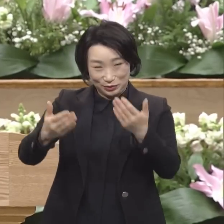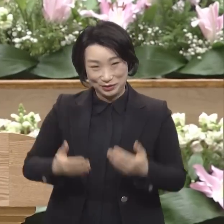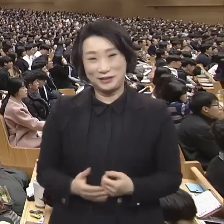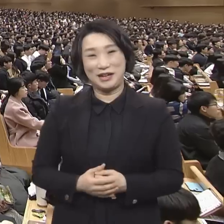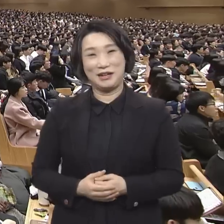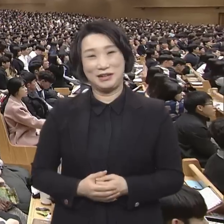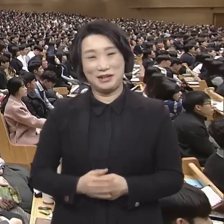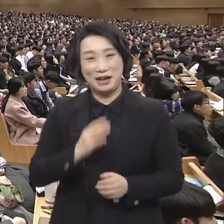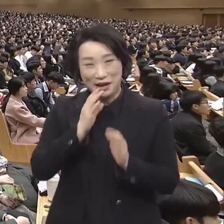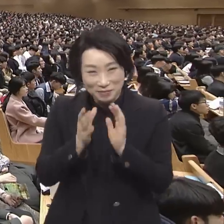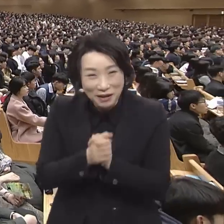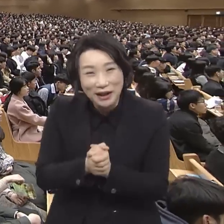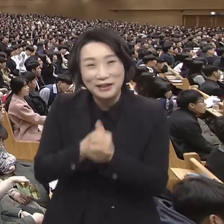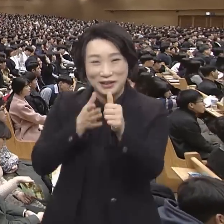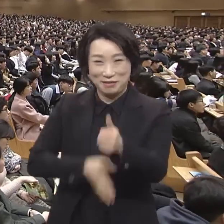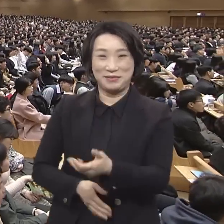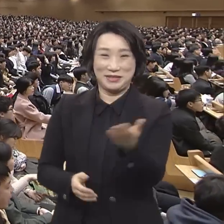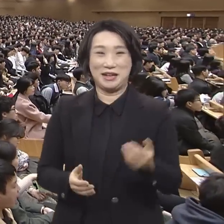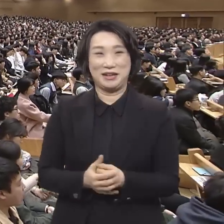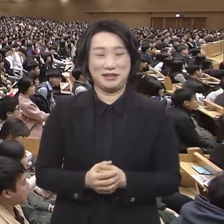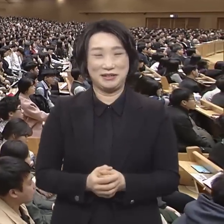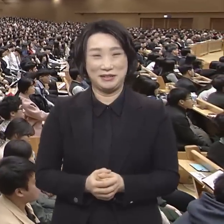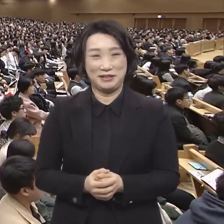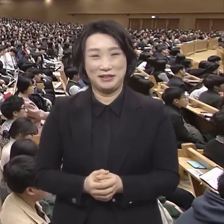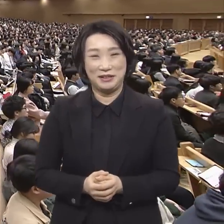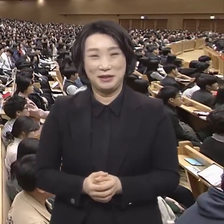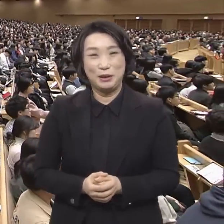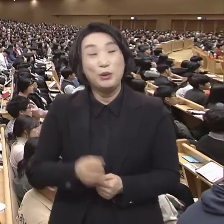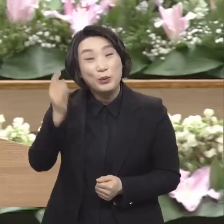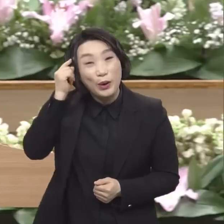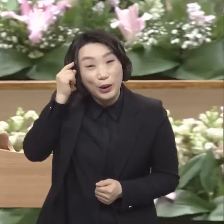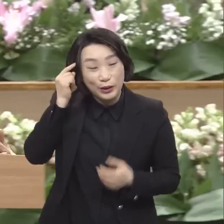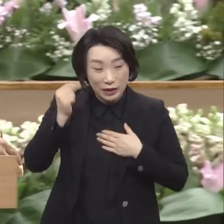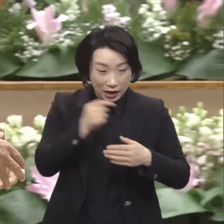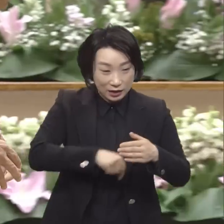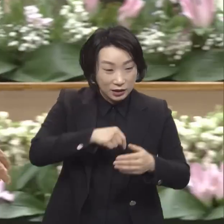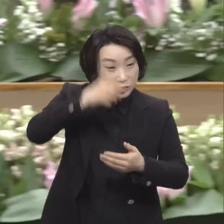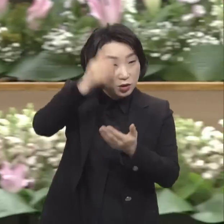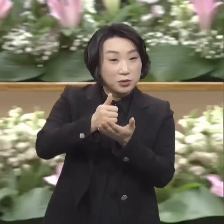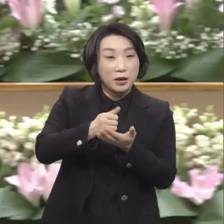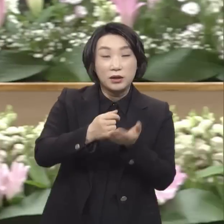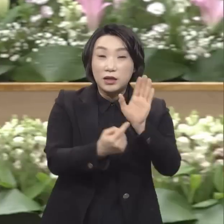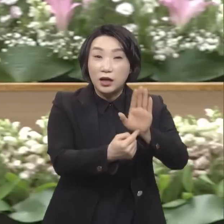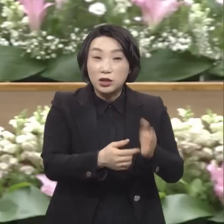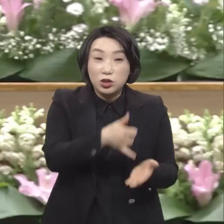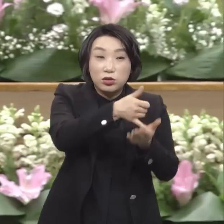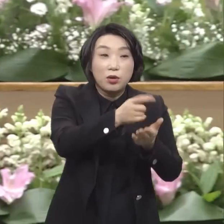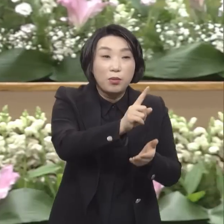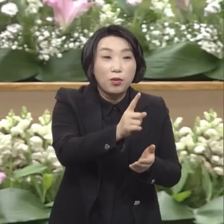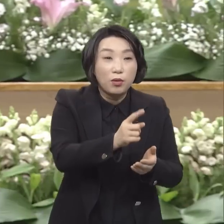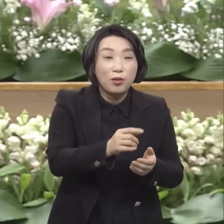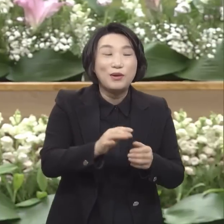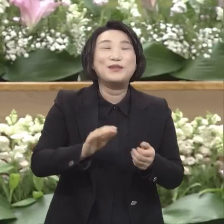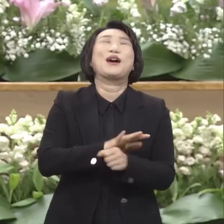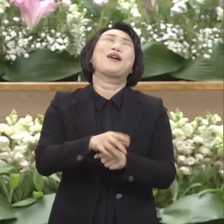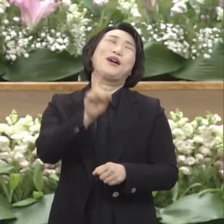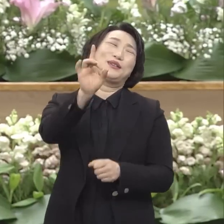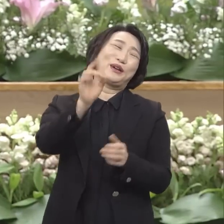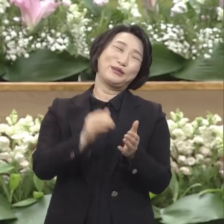하셨다. 아멘 합시다. 내 속에서 성령에서 나타나는 인격은 사랑밖에